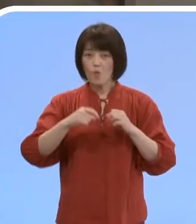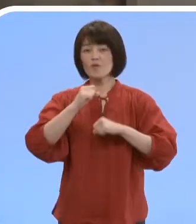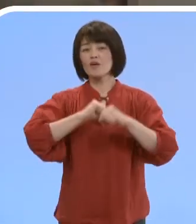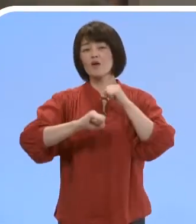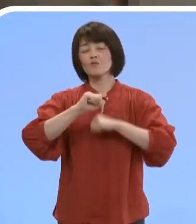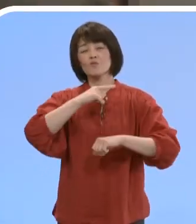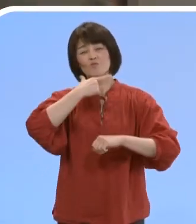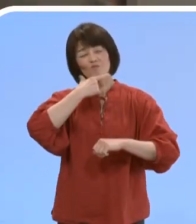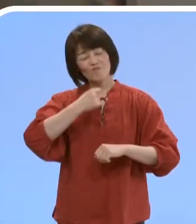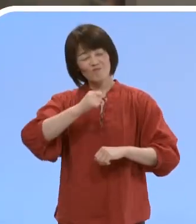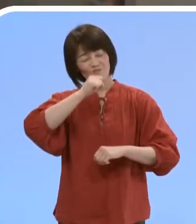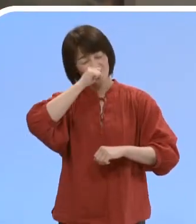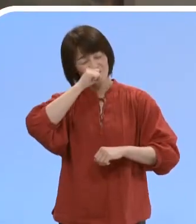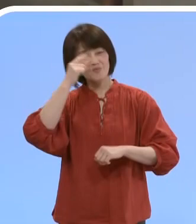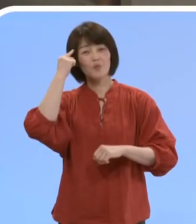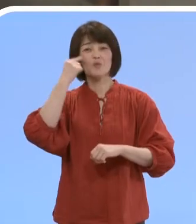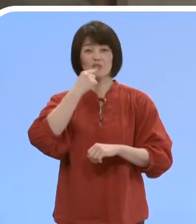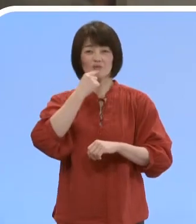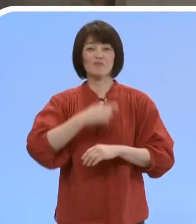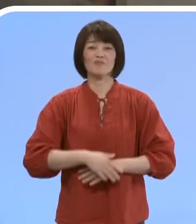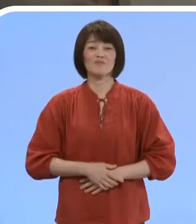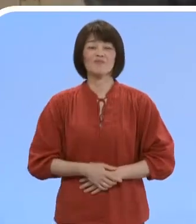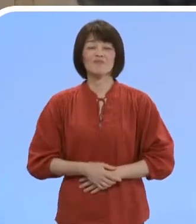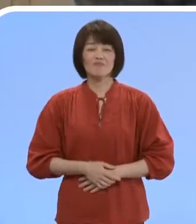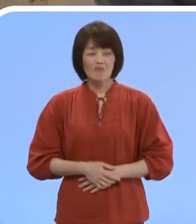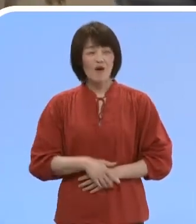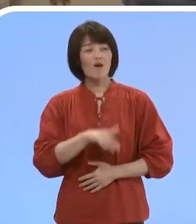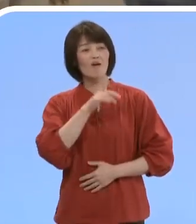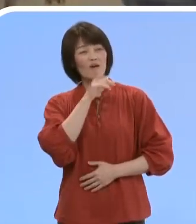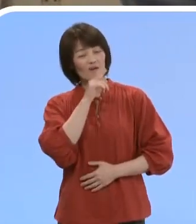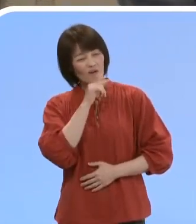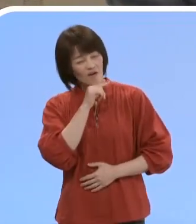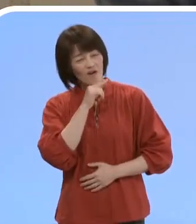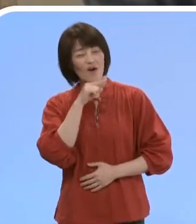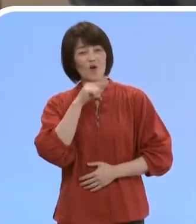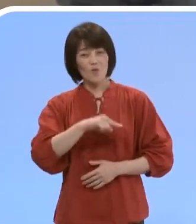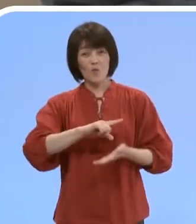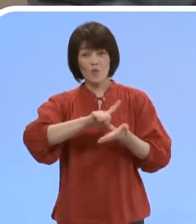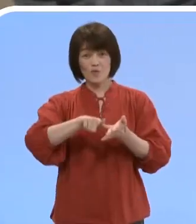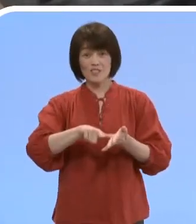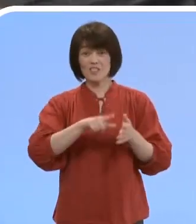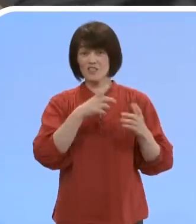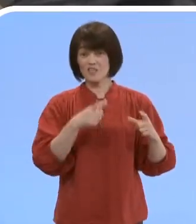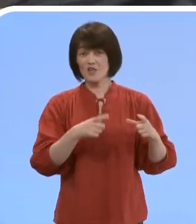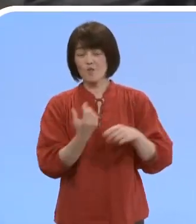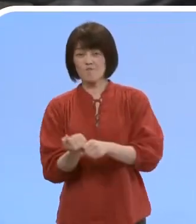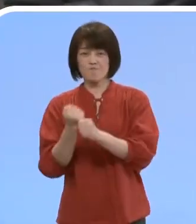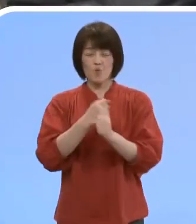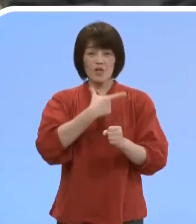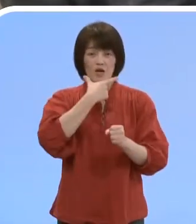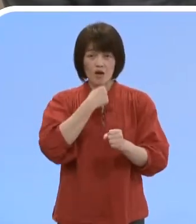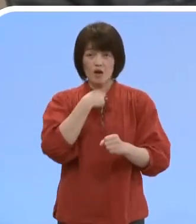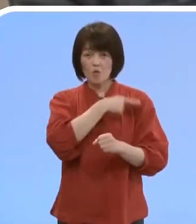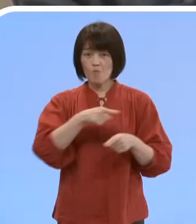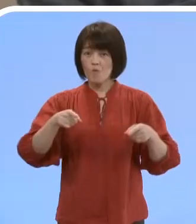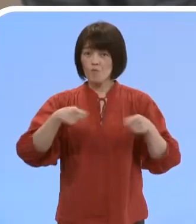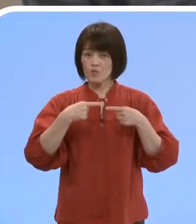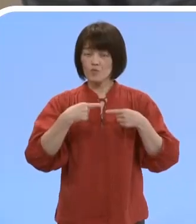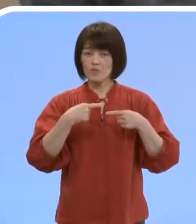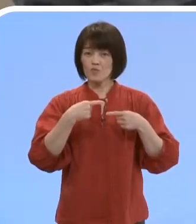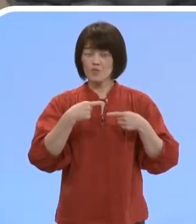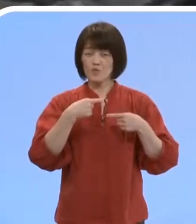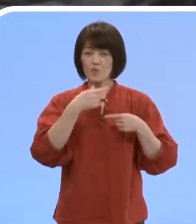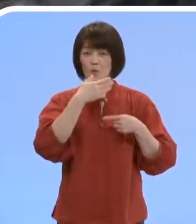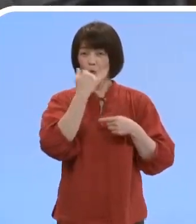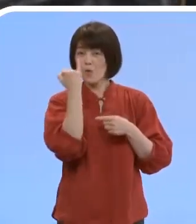らえたらな、最高だなっていうふうに思ってます。 なるほど。こういうね、その地元を盛り上げたいとかっていう同じ思いを持つ